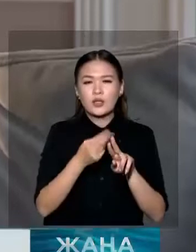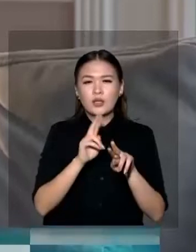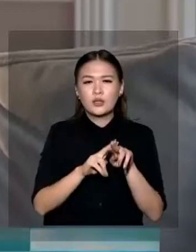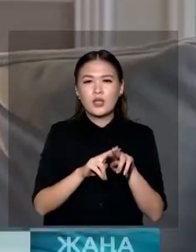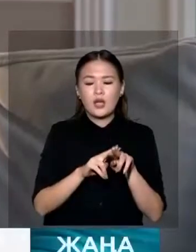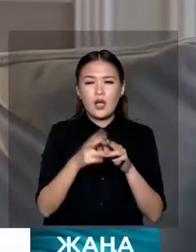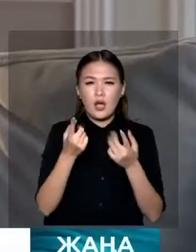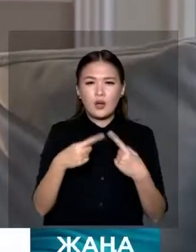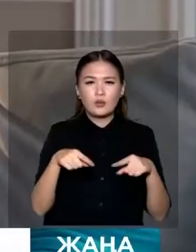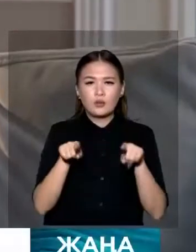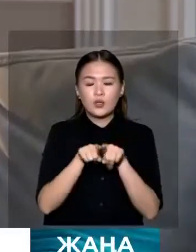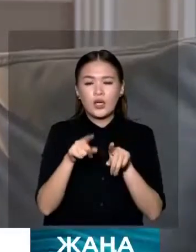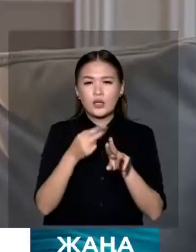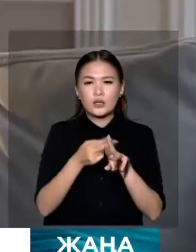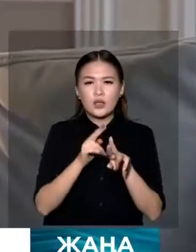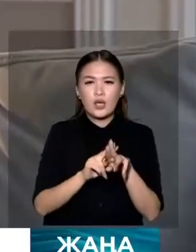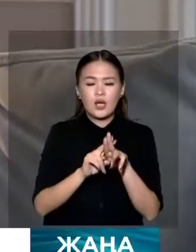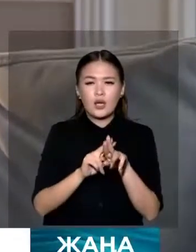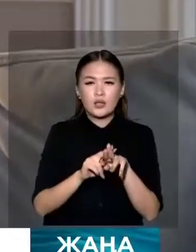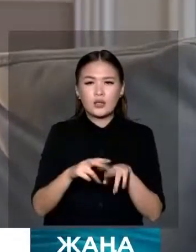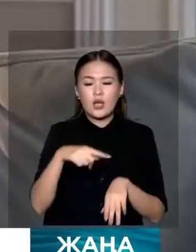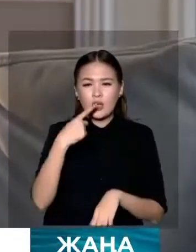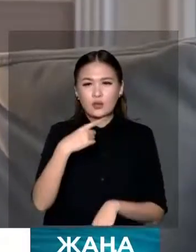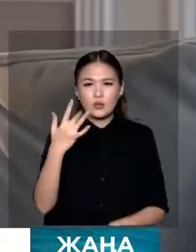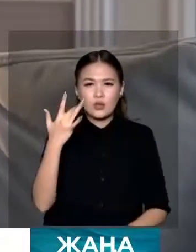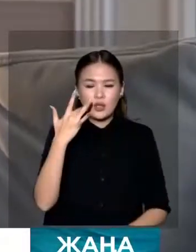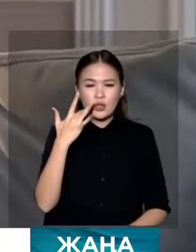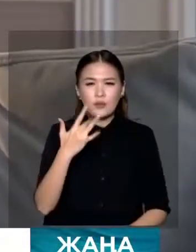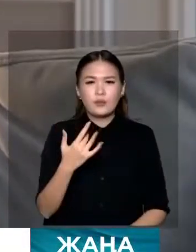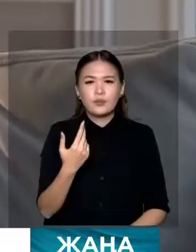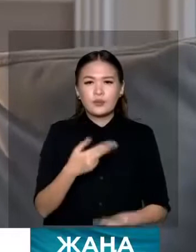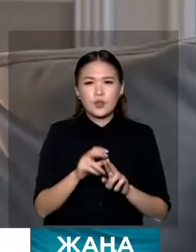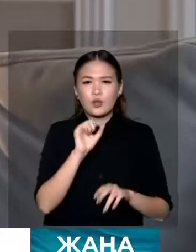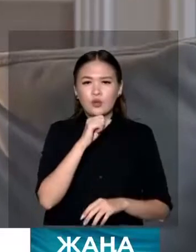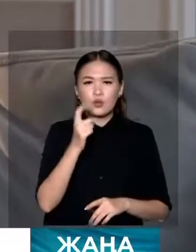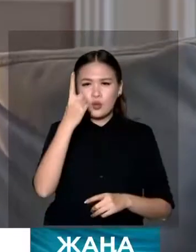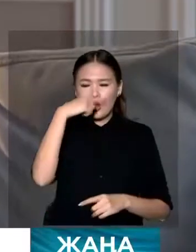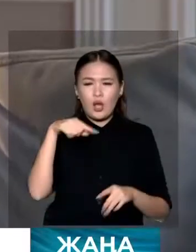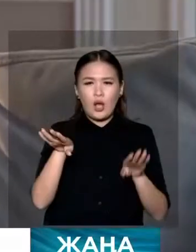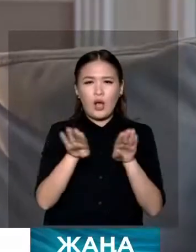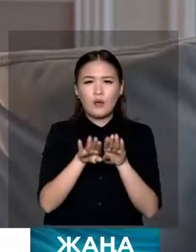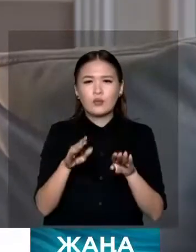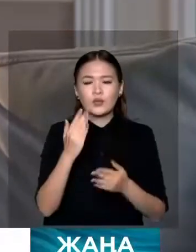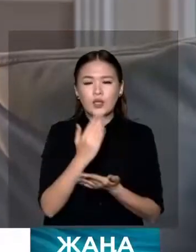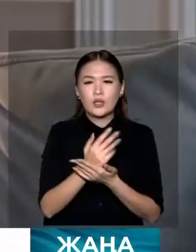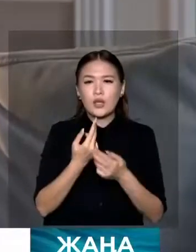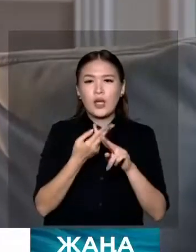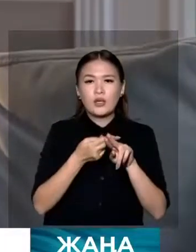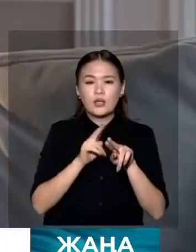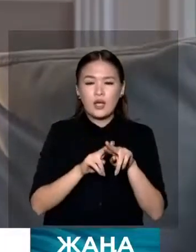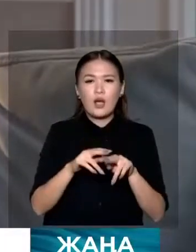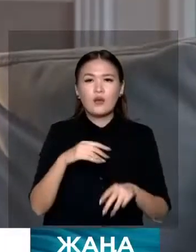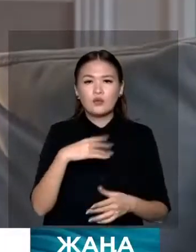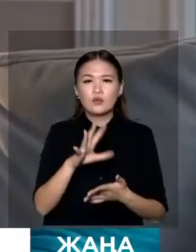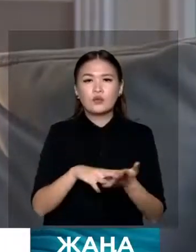олар жаңа Сардар деген тез қағып алды, айтып отырады мені Шерхан атам деп. Өзі де түрі дұқсайды соған. Сол кісінің ізімен келе